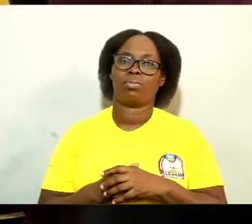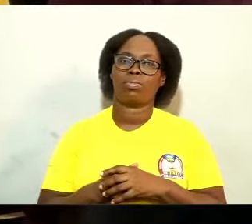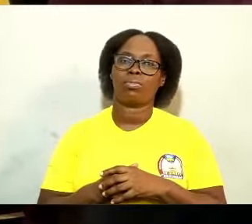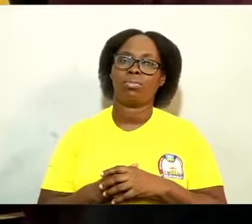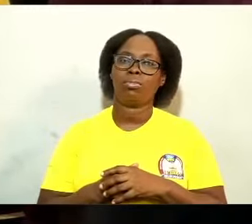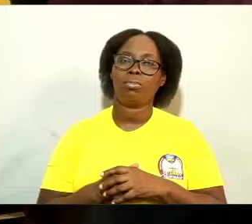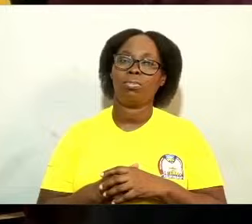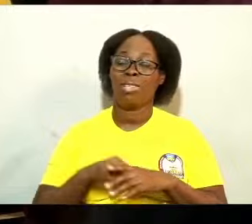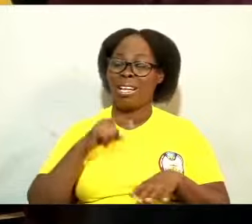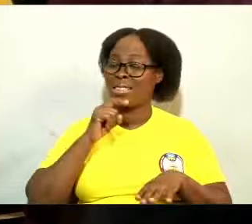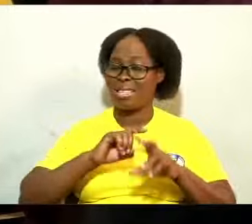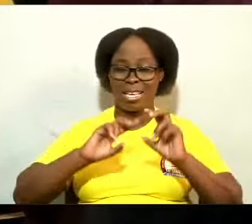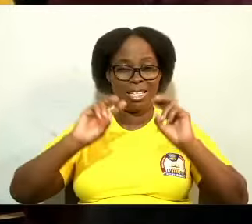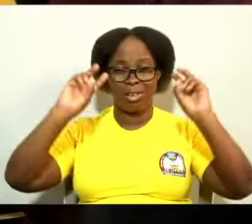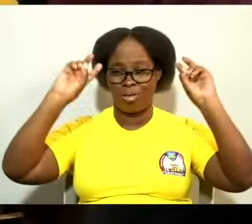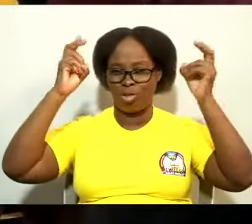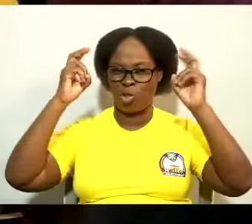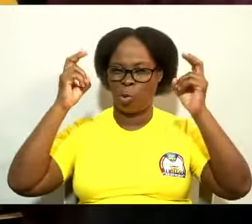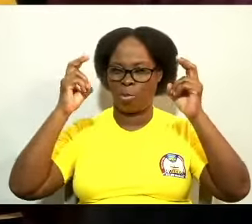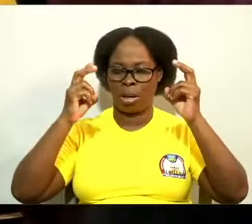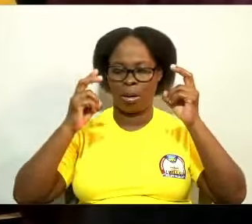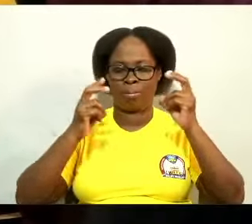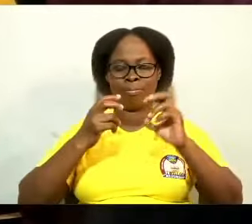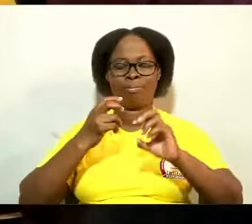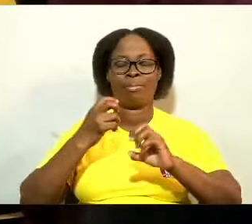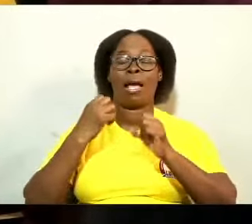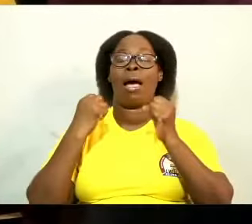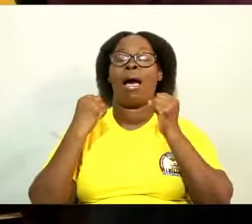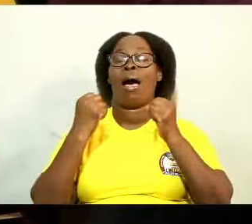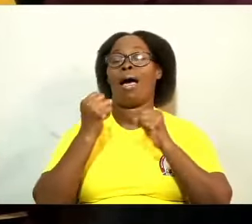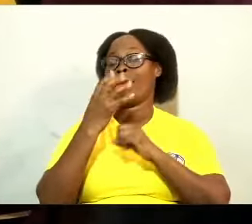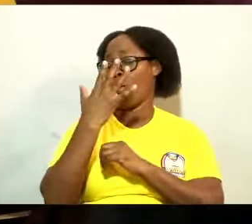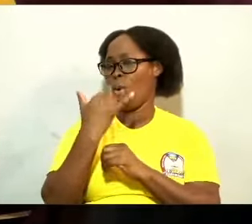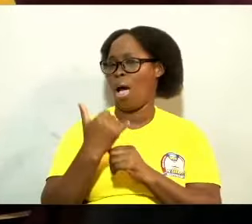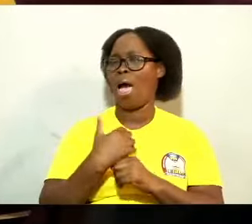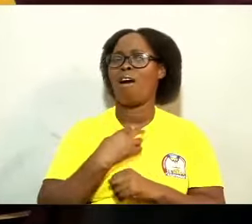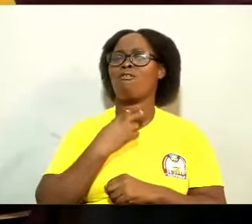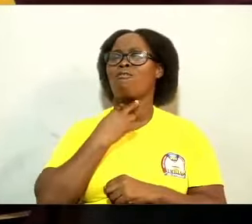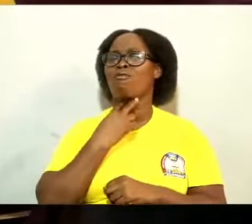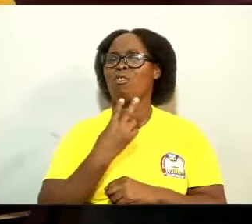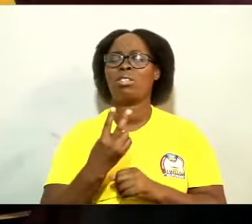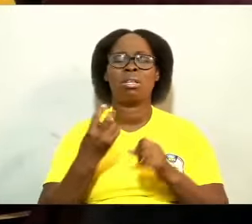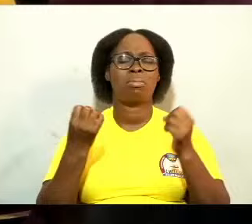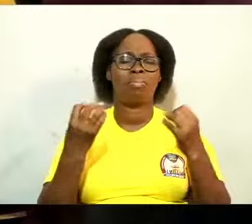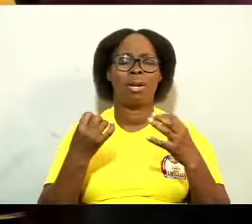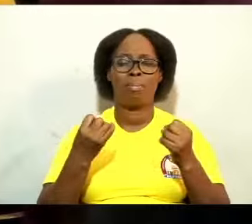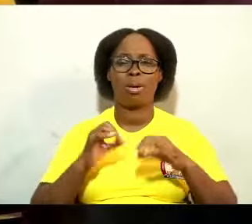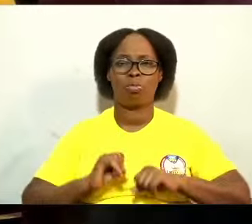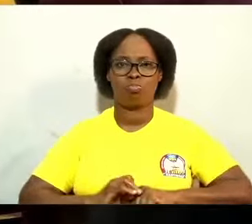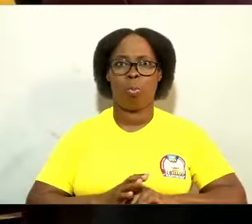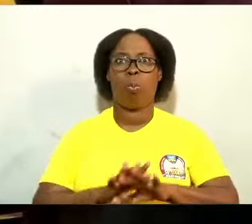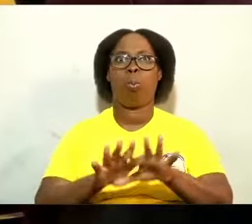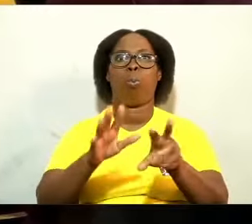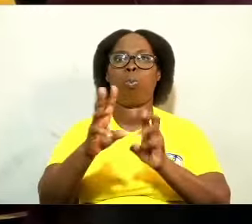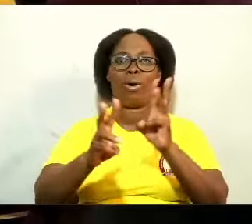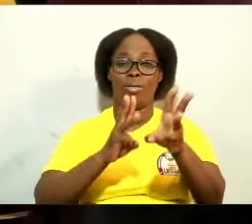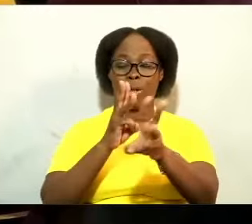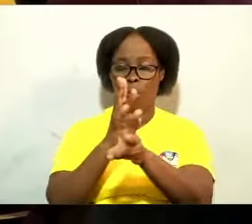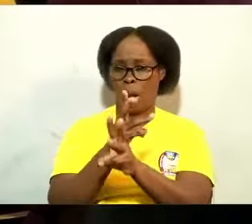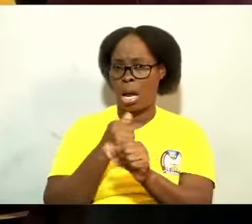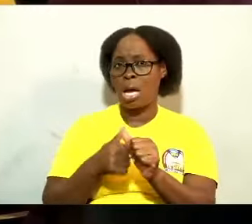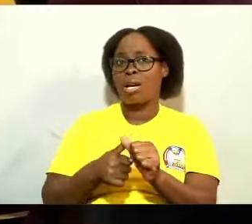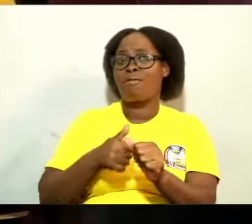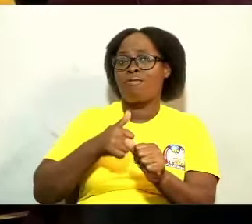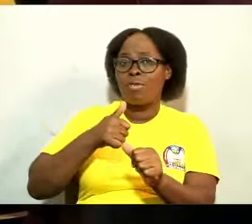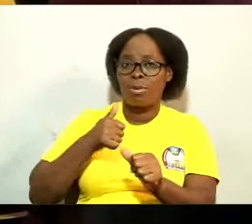Somo hili ni gumu, maana zipo sauti nyingi ambazo zimezagaa duniani